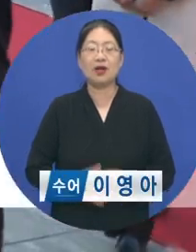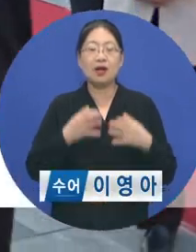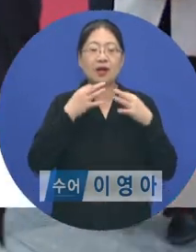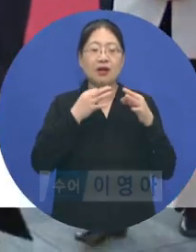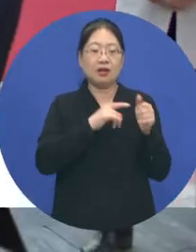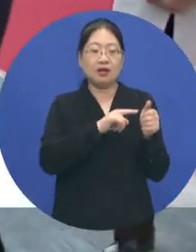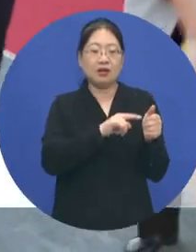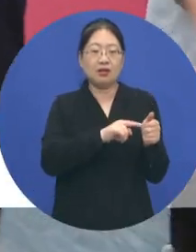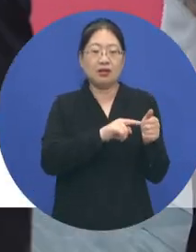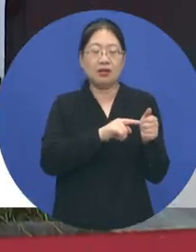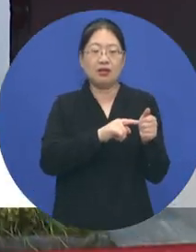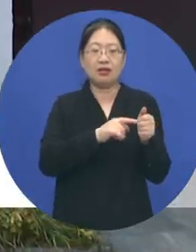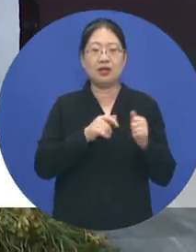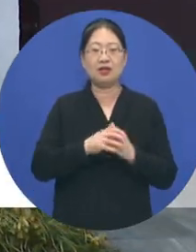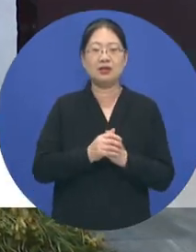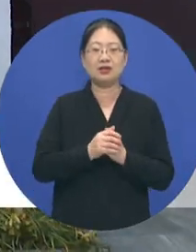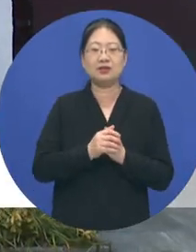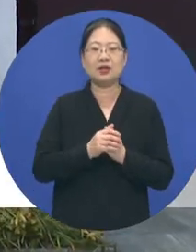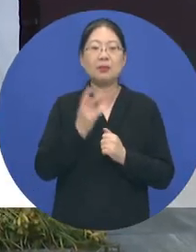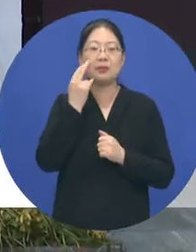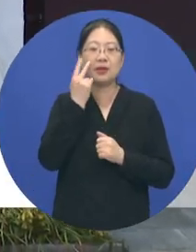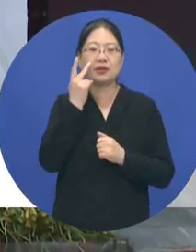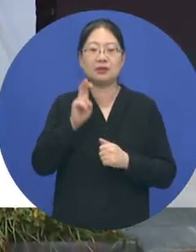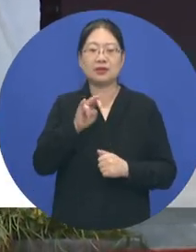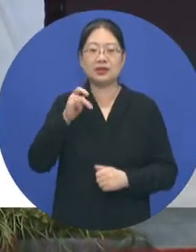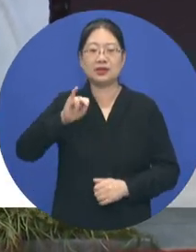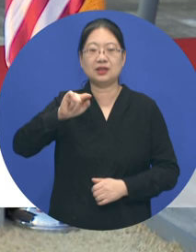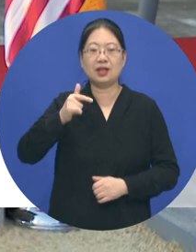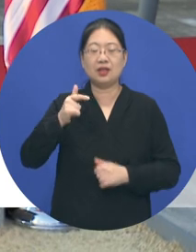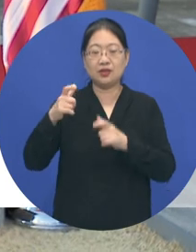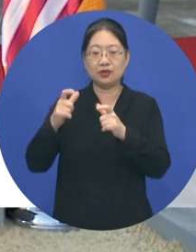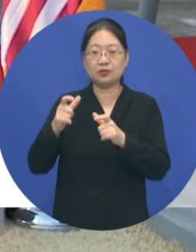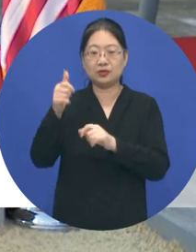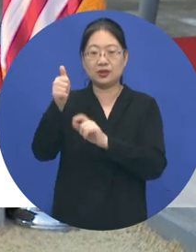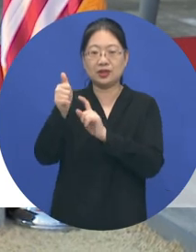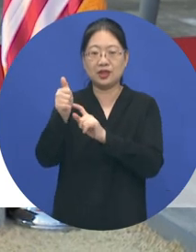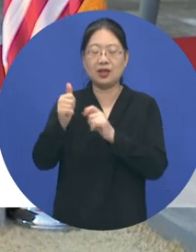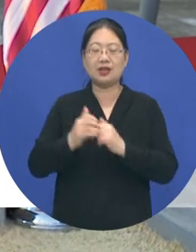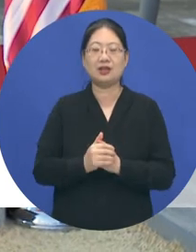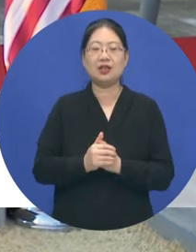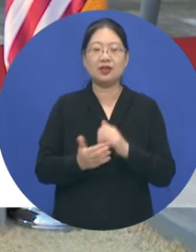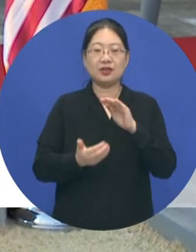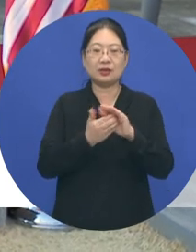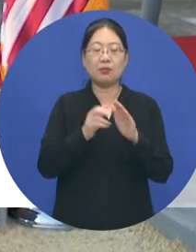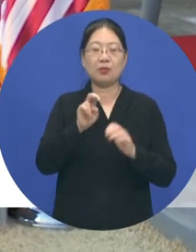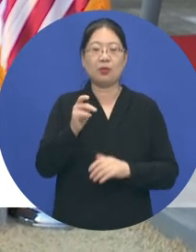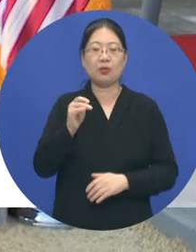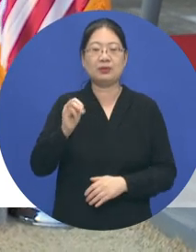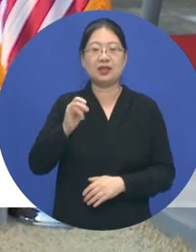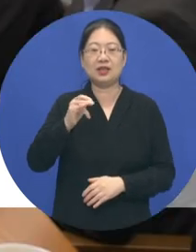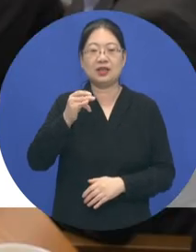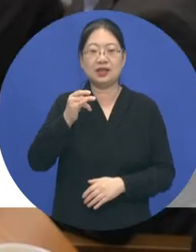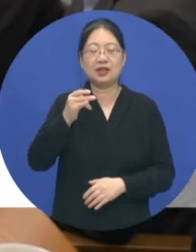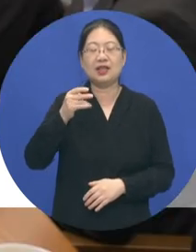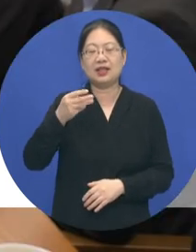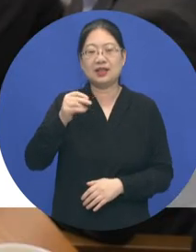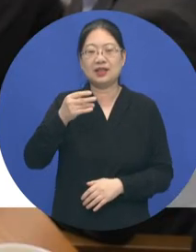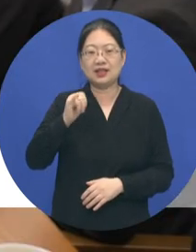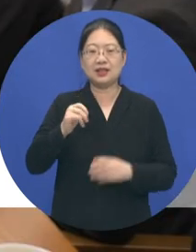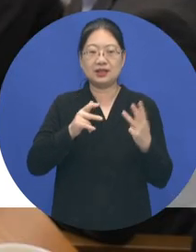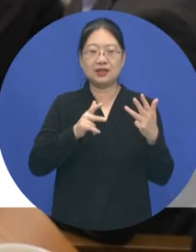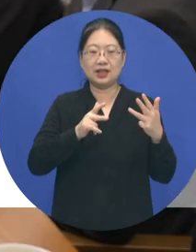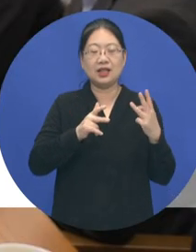김동현 경기도지사가 그레첸 휘트머 미국 미시간 주지사와 첨단 모빌리티 신재생 에너지 4차 산업혁명센터